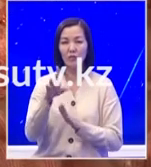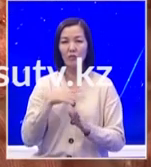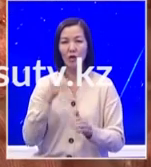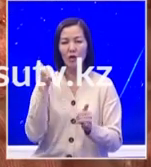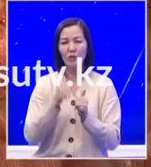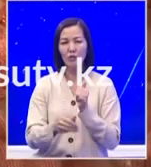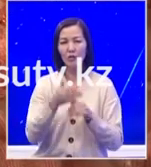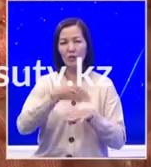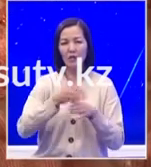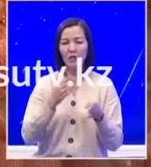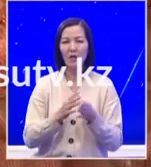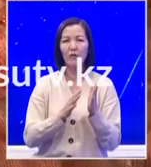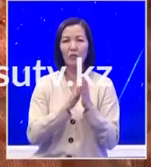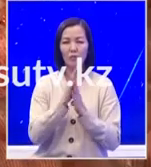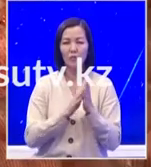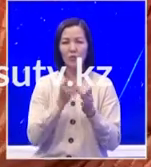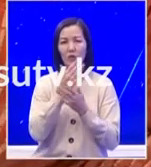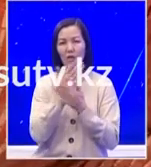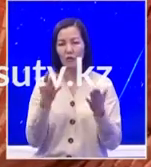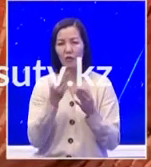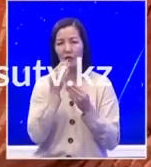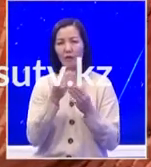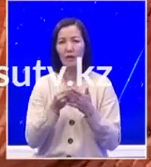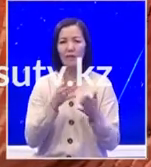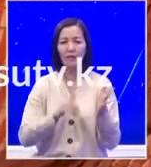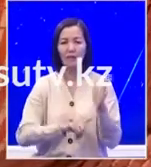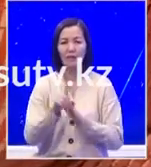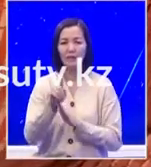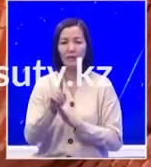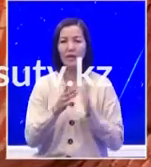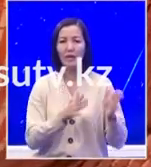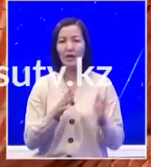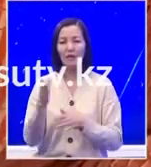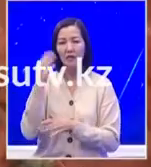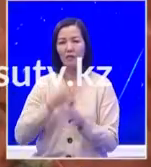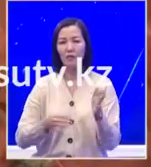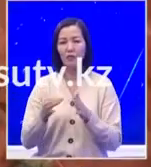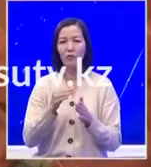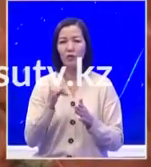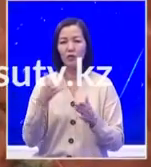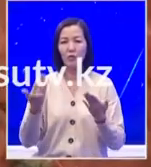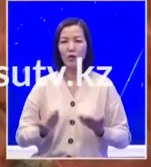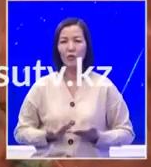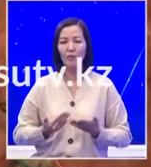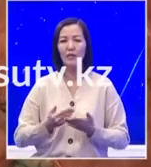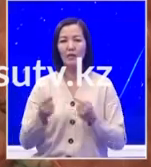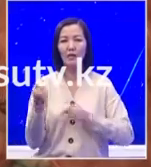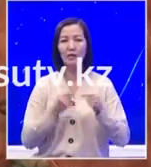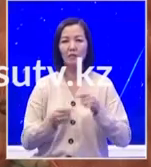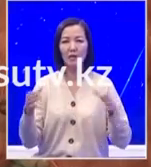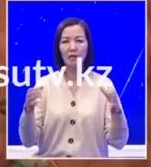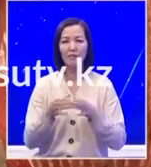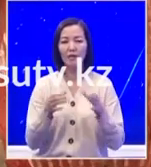сүт, көкөністерден байқалады. Десе де нарықтағы жағдайды қалыпқа келтіруге Алматы облысында Жетісу әлеуметтік кәсіпкерлік